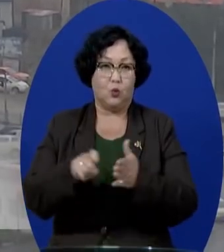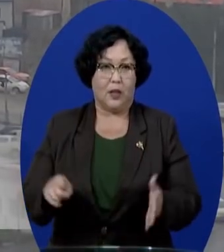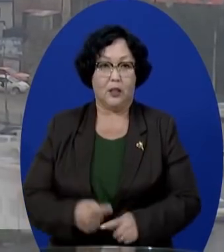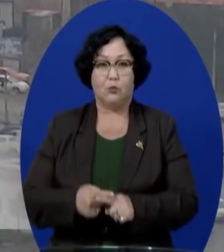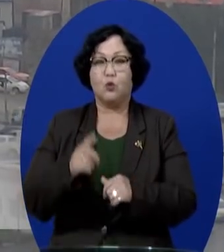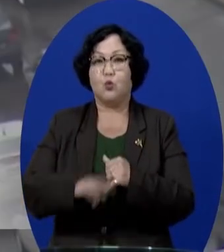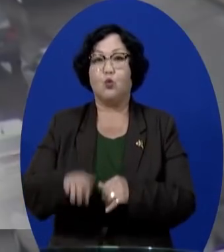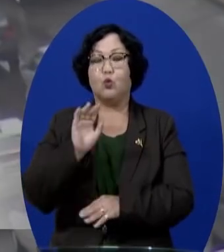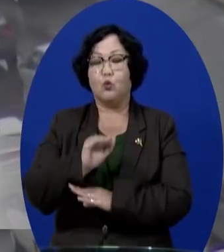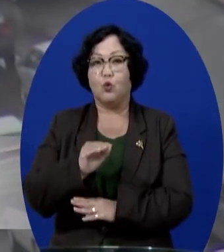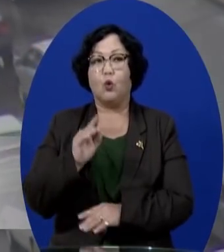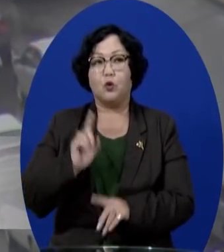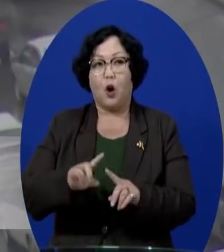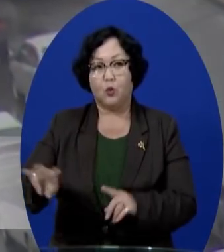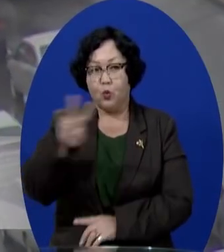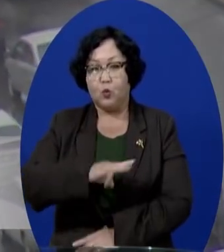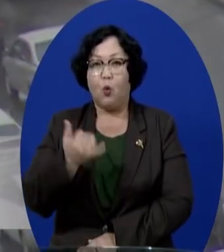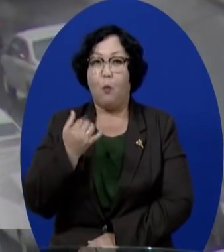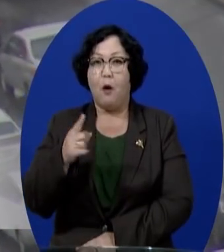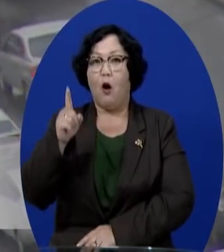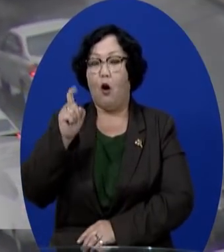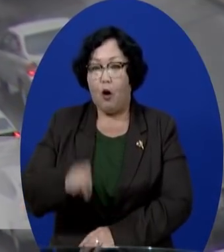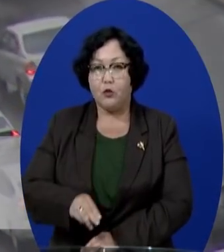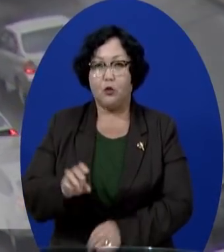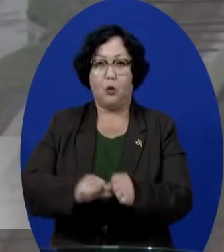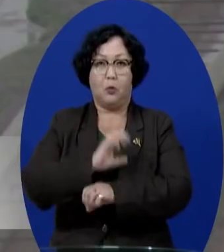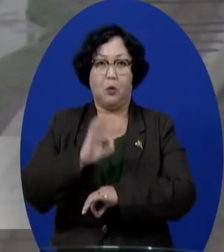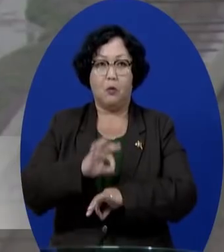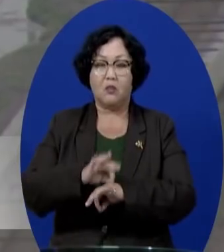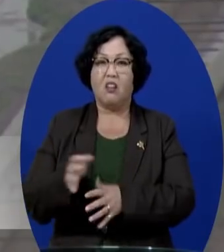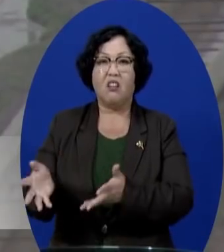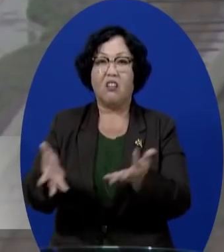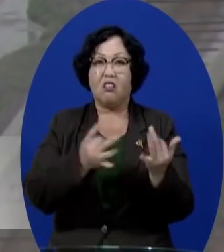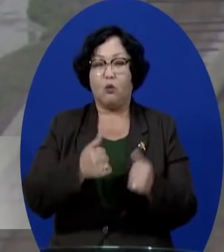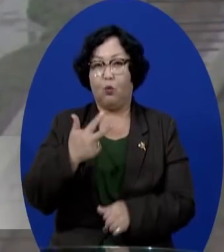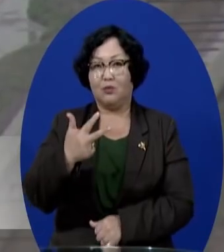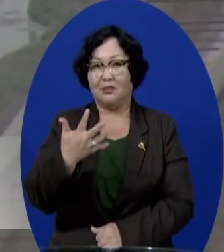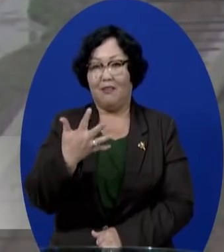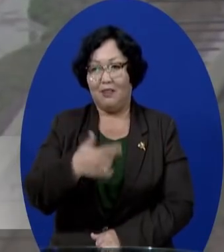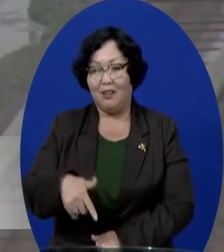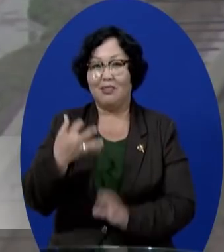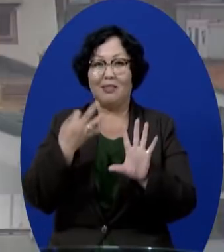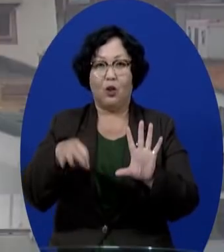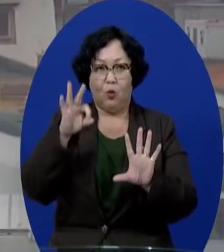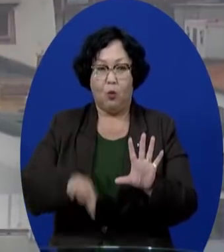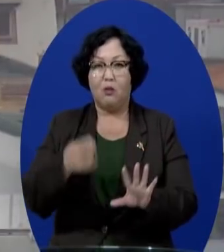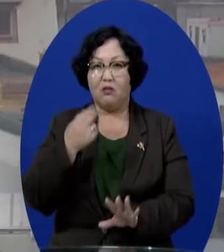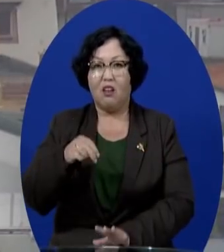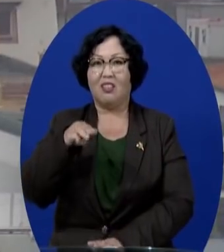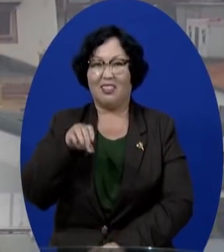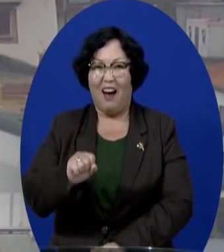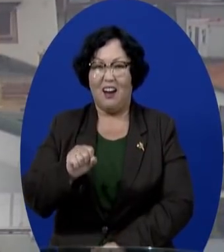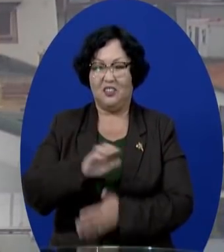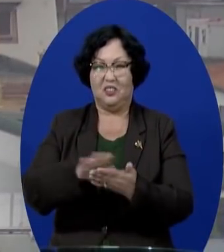Сүүлийн өдрүүдэд орон нутаг нийслэл хотуудад нийт бүртгэгдсэн коронавирусны 35-80% нь дельта хөлбөр байна гэж эрүүл мэндийн